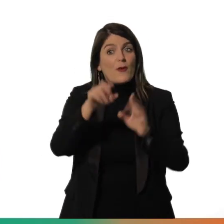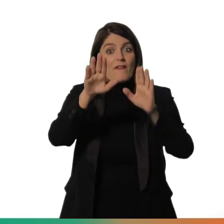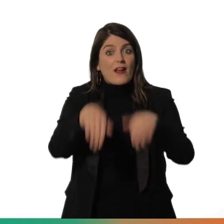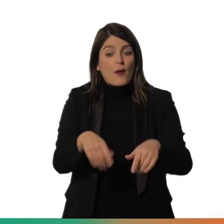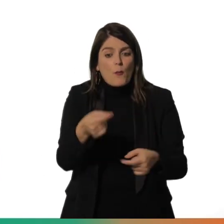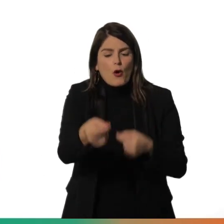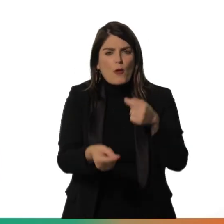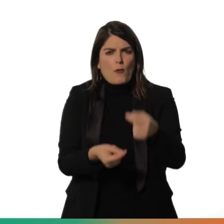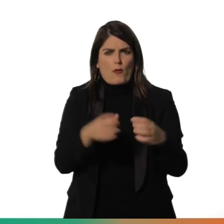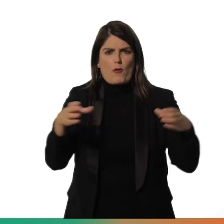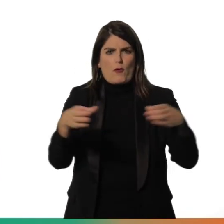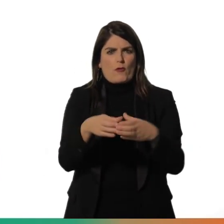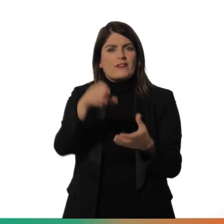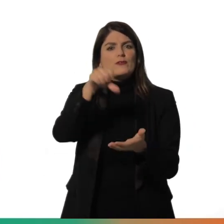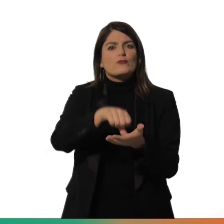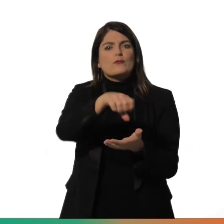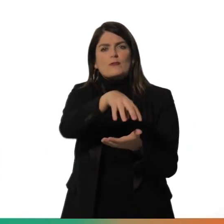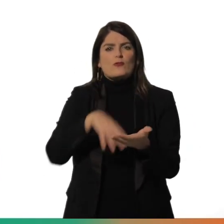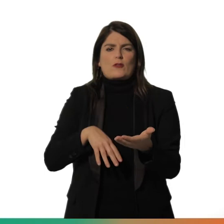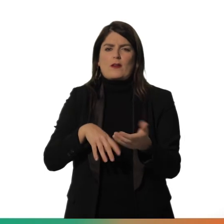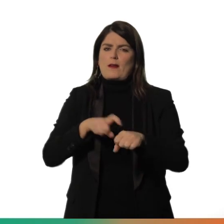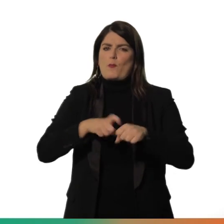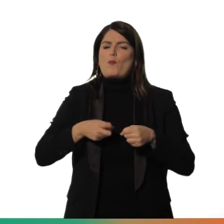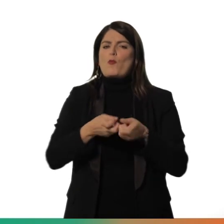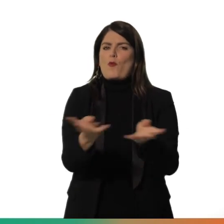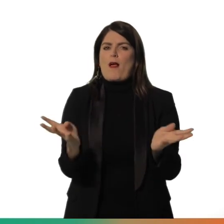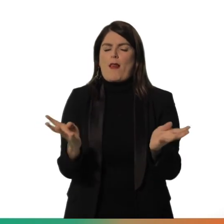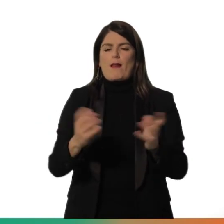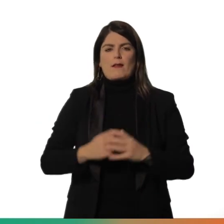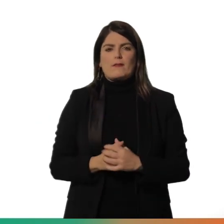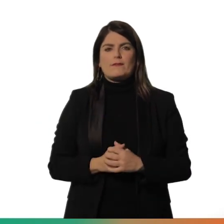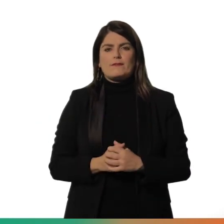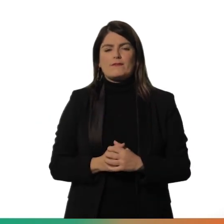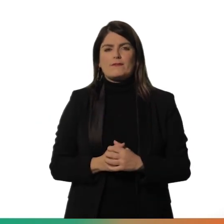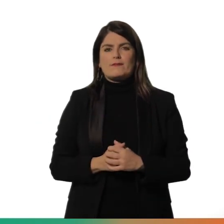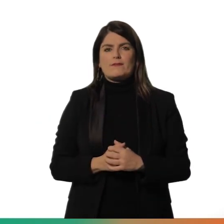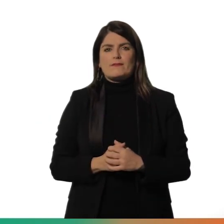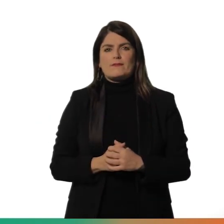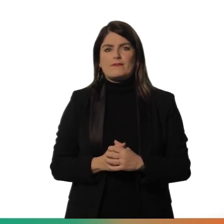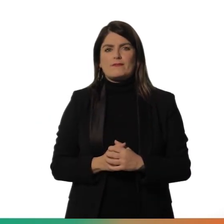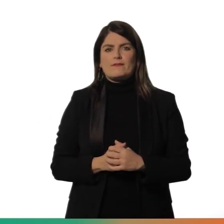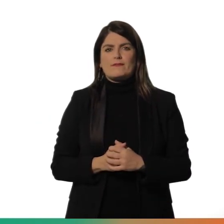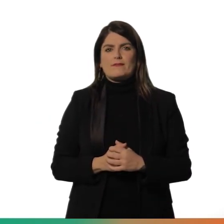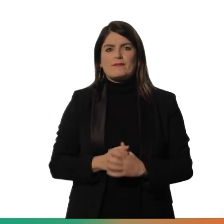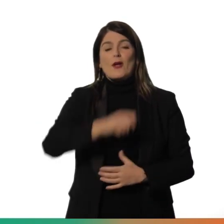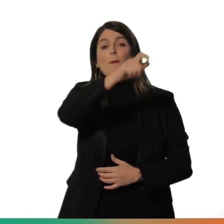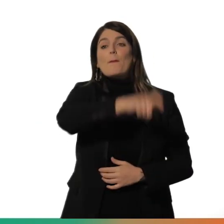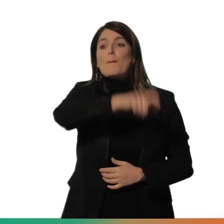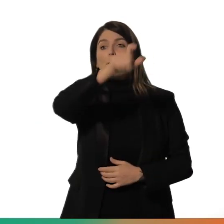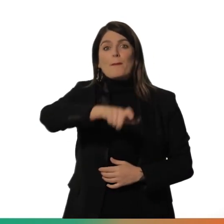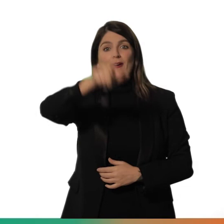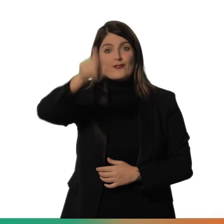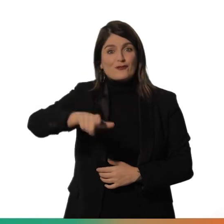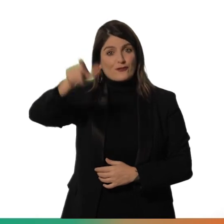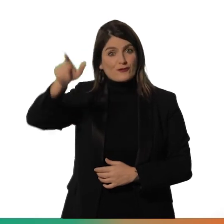hagi una ciutat més plural. M'agrada molt escoltar a